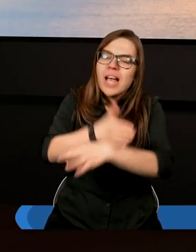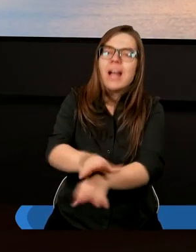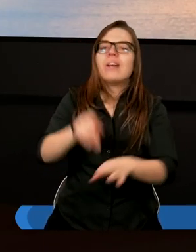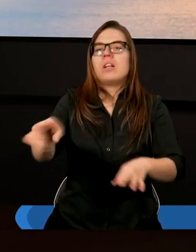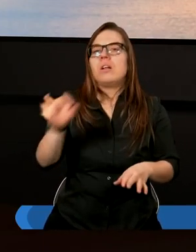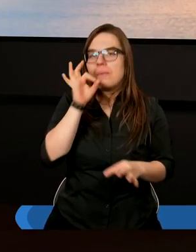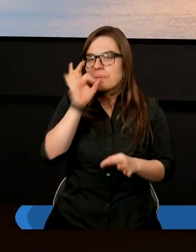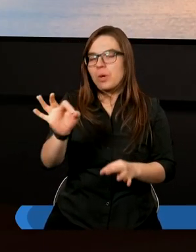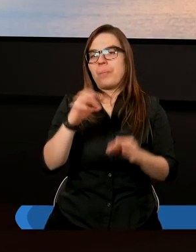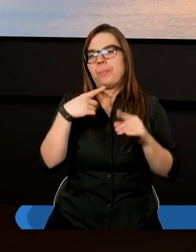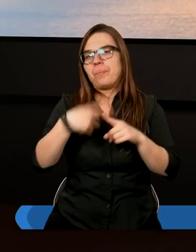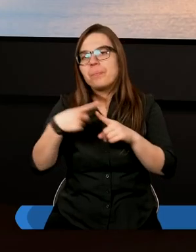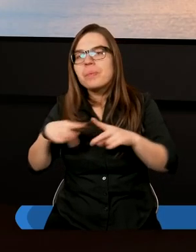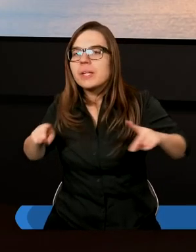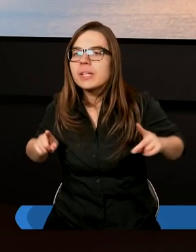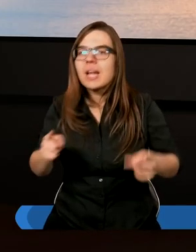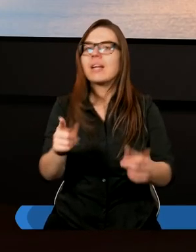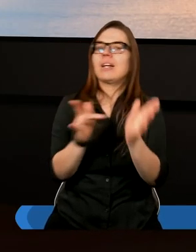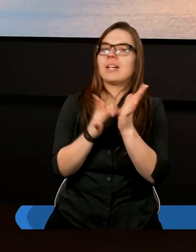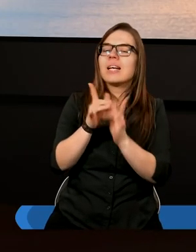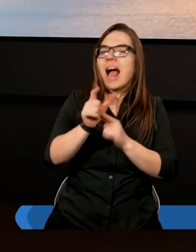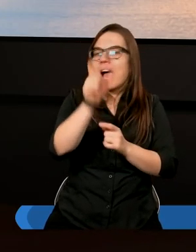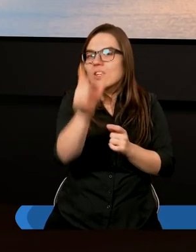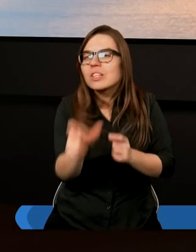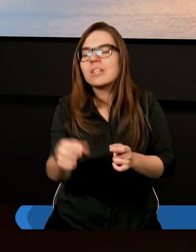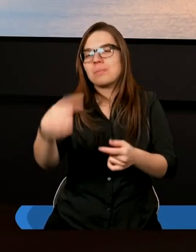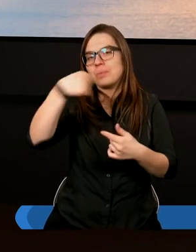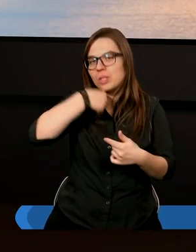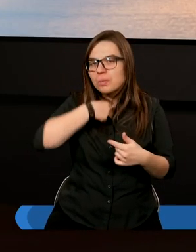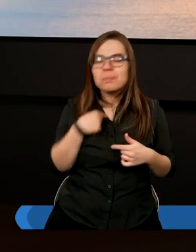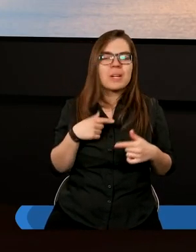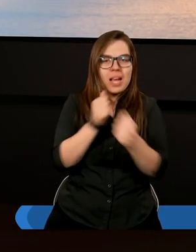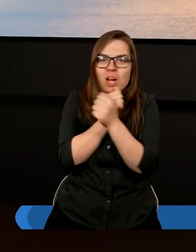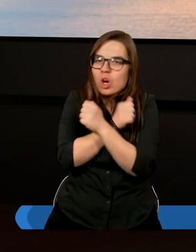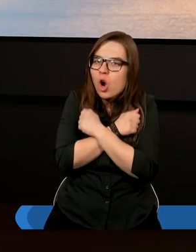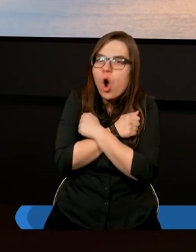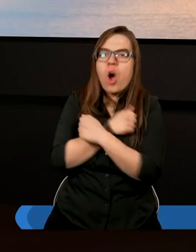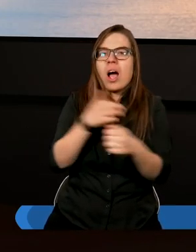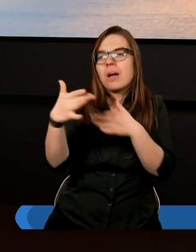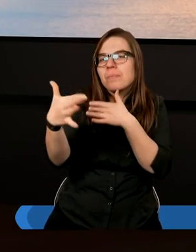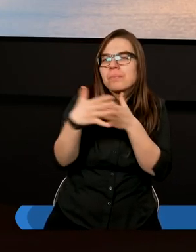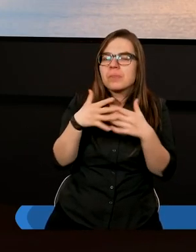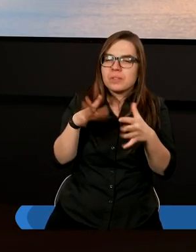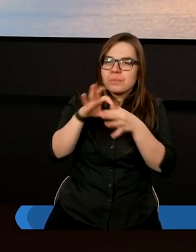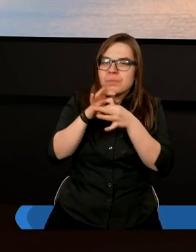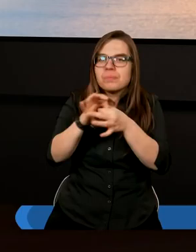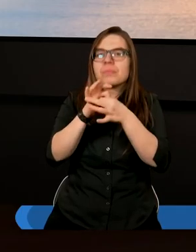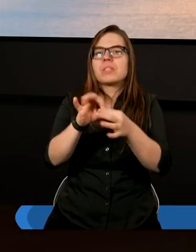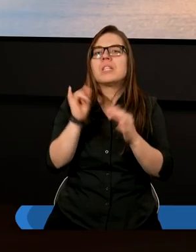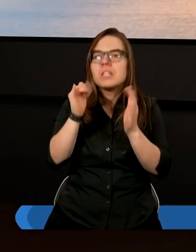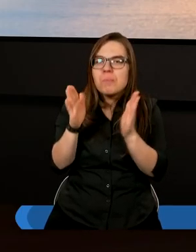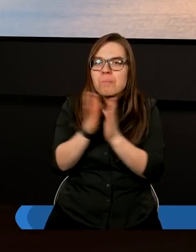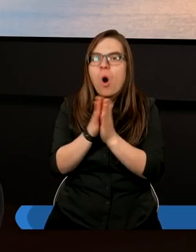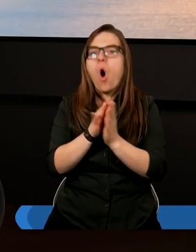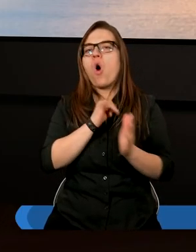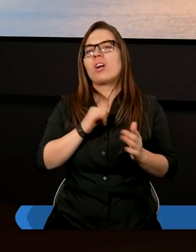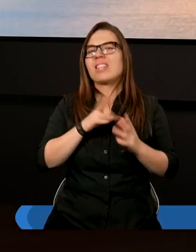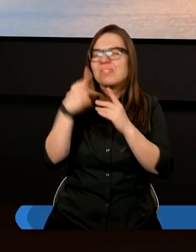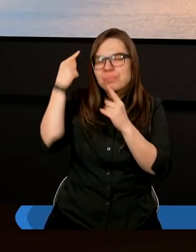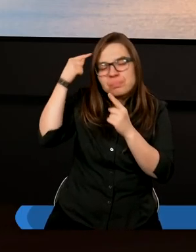Chrystus również dla Ciebie to dokonał przyjmij prosić i modlić tak i